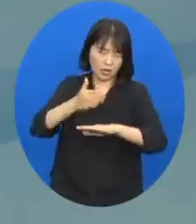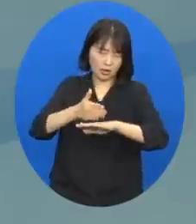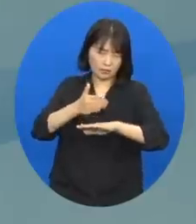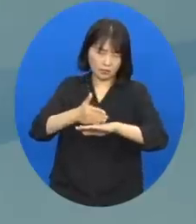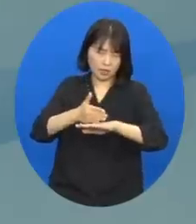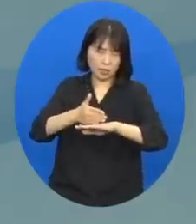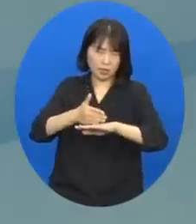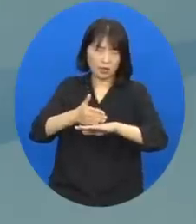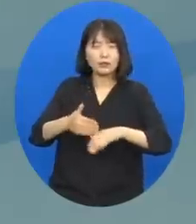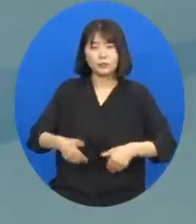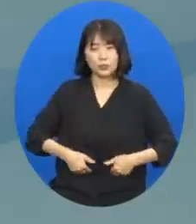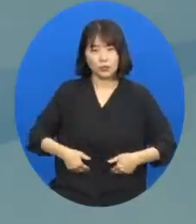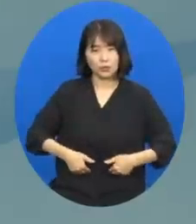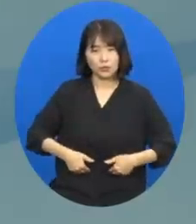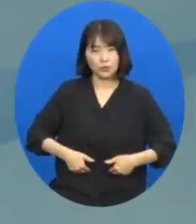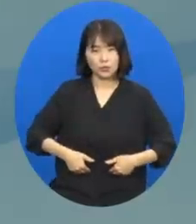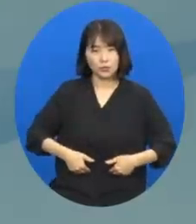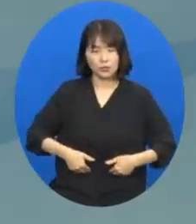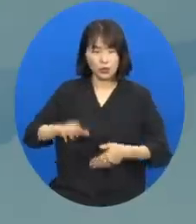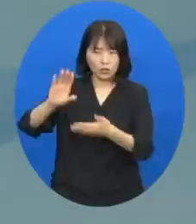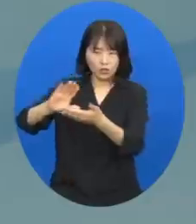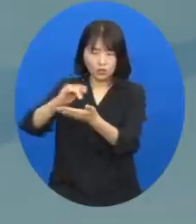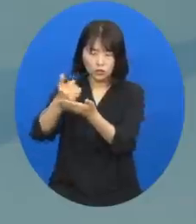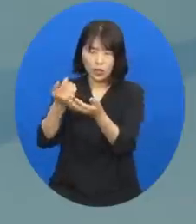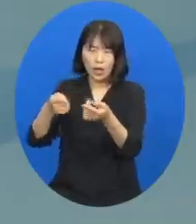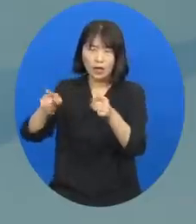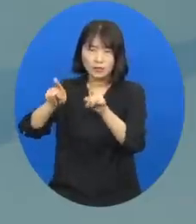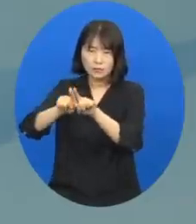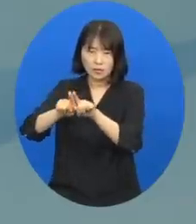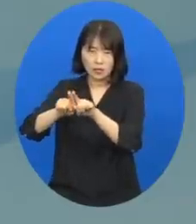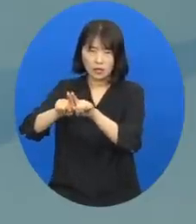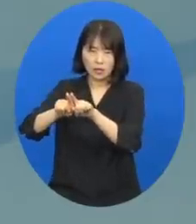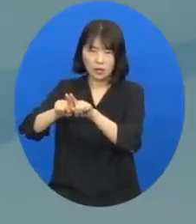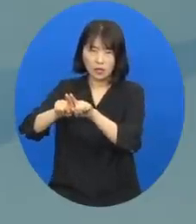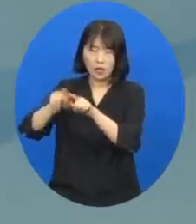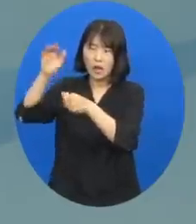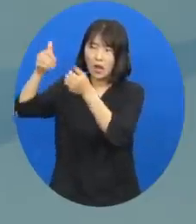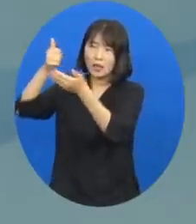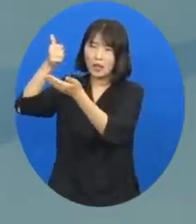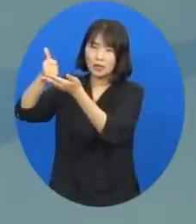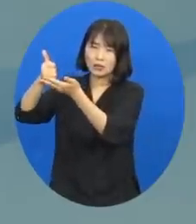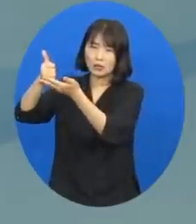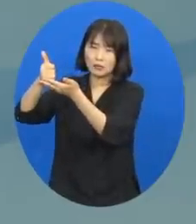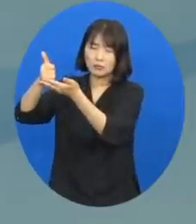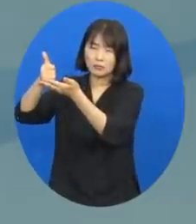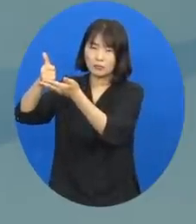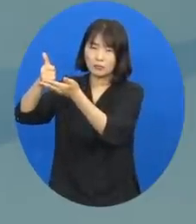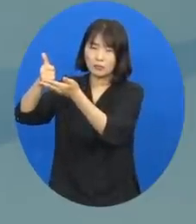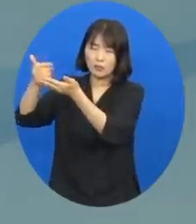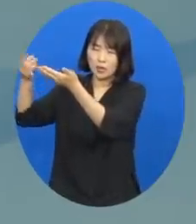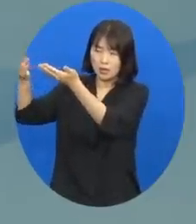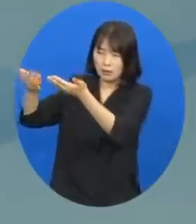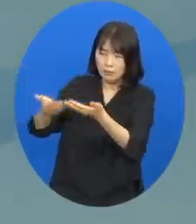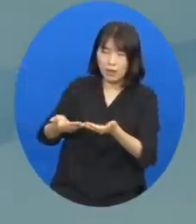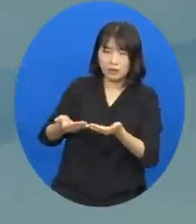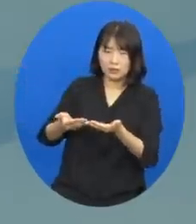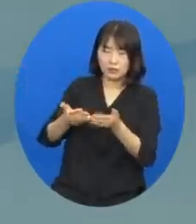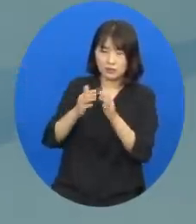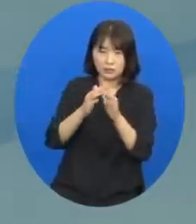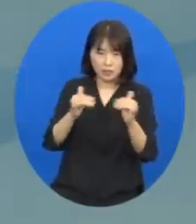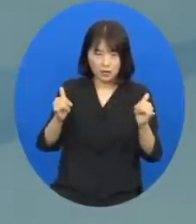그리스와 공동 상속자가 된 우리가 어째서 이 세상에 핫한 것들에게 관심을 두는 야